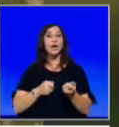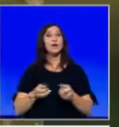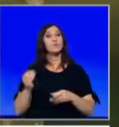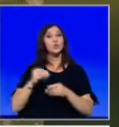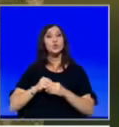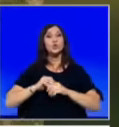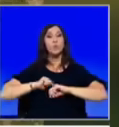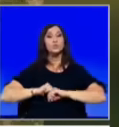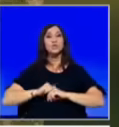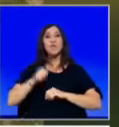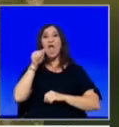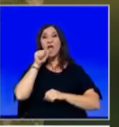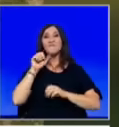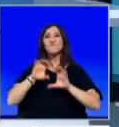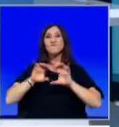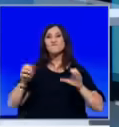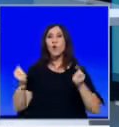водоноски.